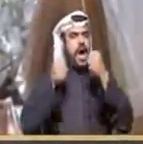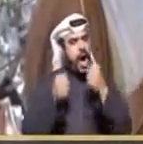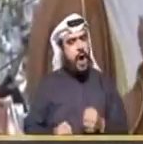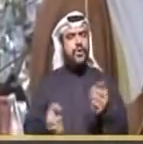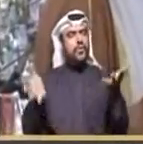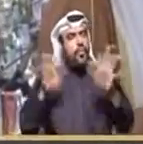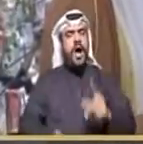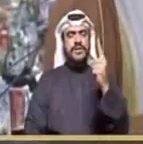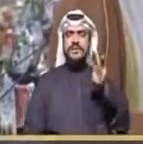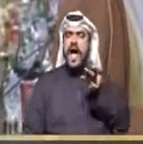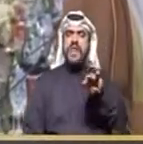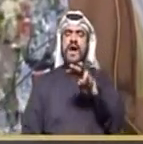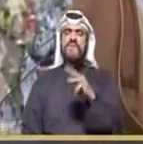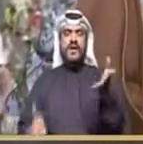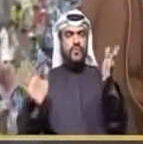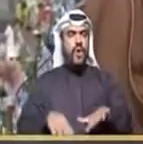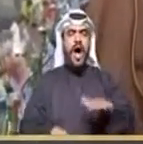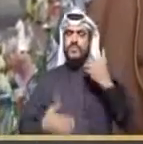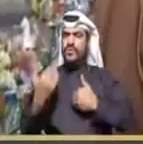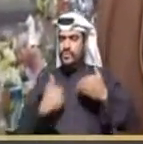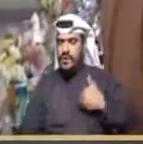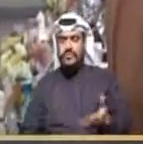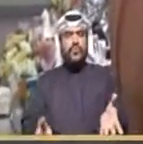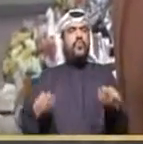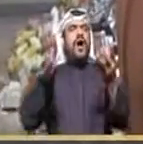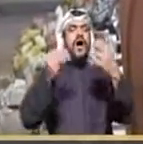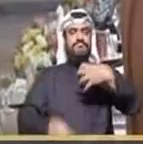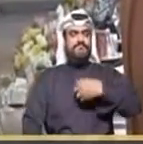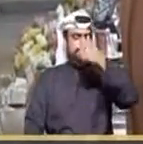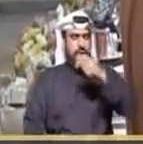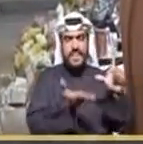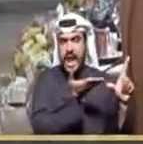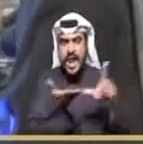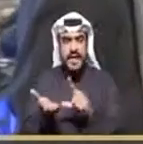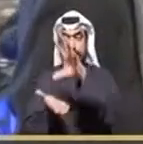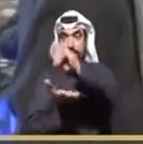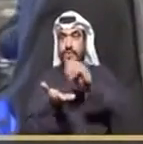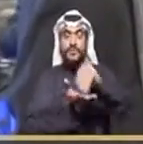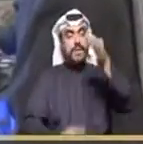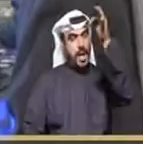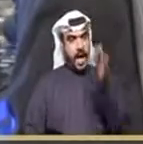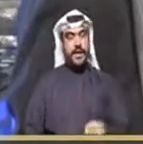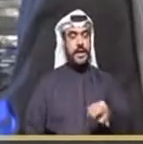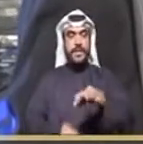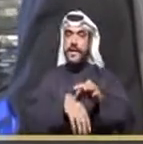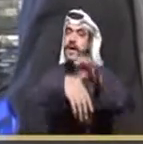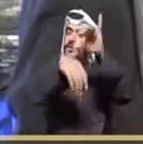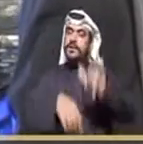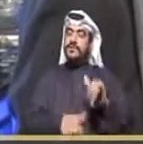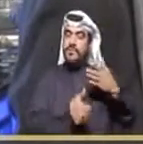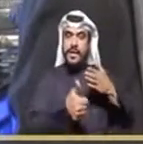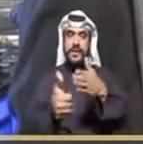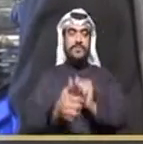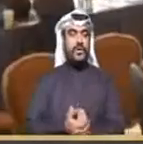مئات الآلاف من الضحايا، تجمع الكويت ممثلي كبار الدول المانحة تأكيدا على دورها الإنساني